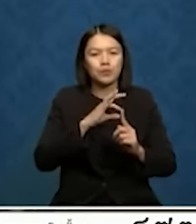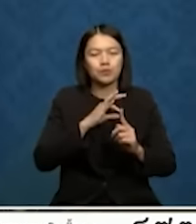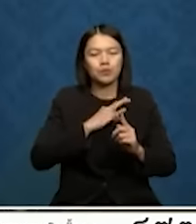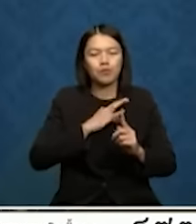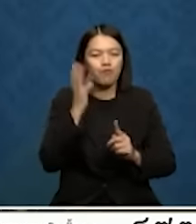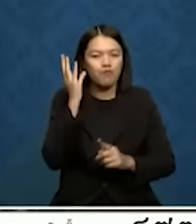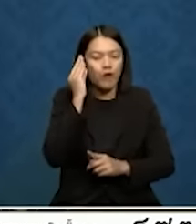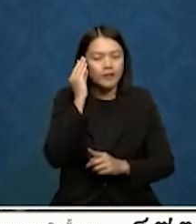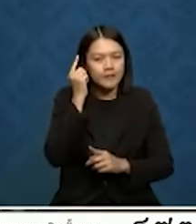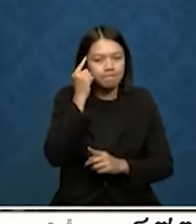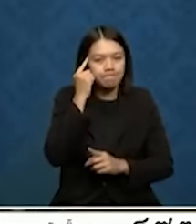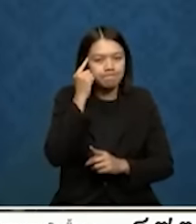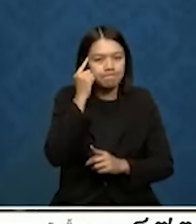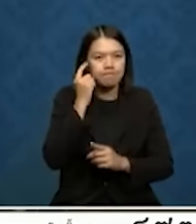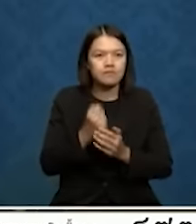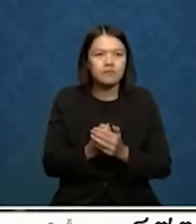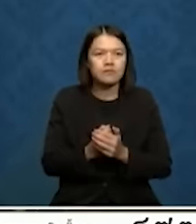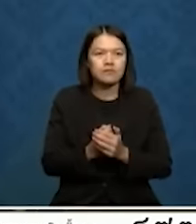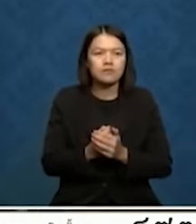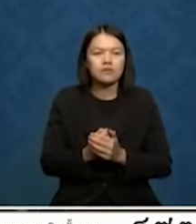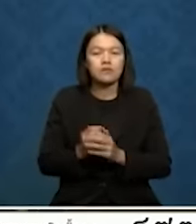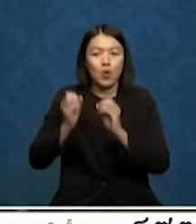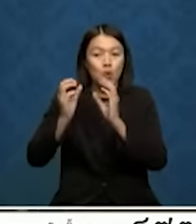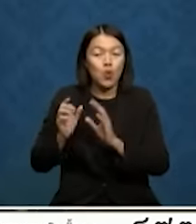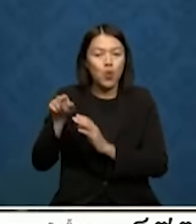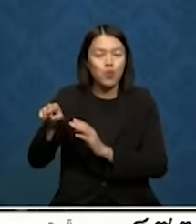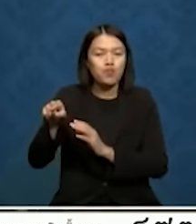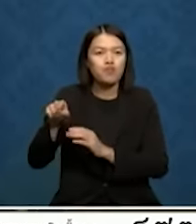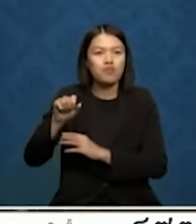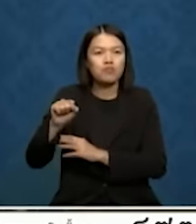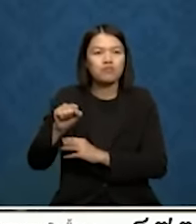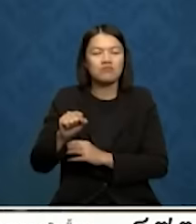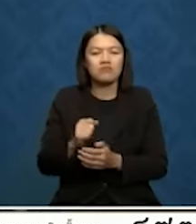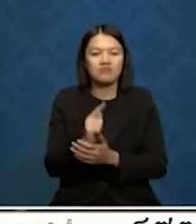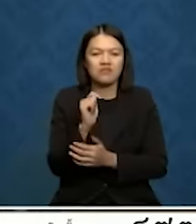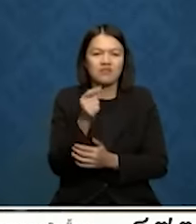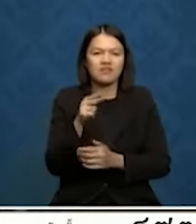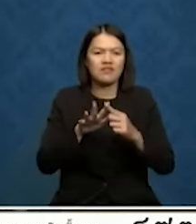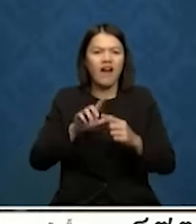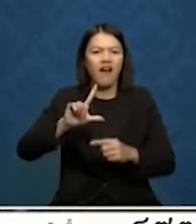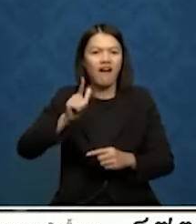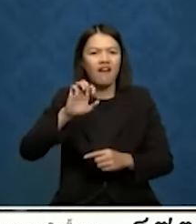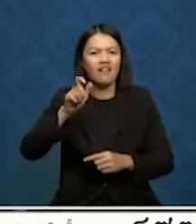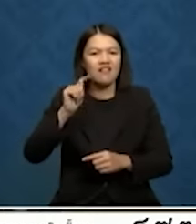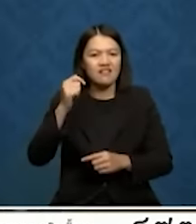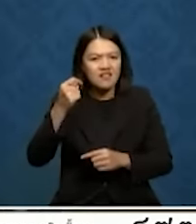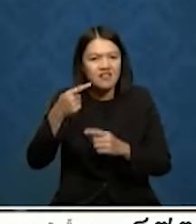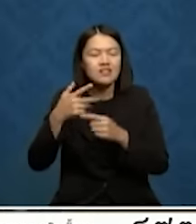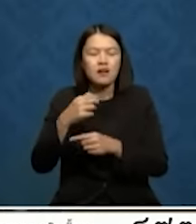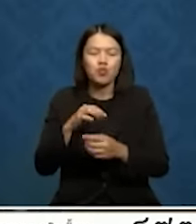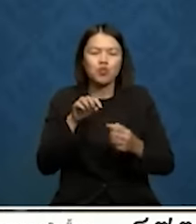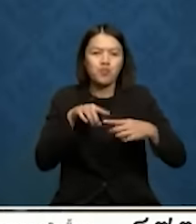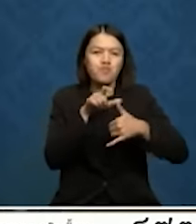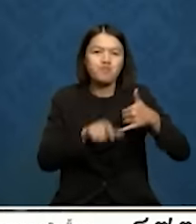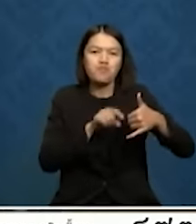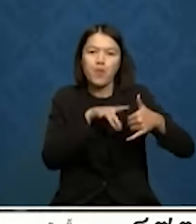ที่ผมเห็นคิดว่าท่านครูมานิชควรจะถอนเพราะคือคำว่าตะลึงเป็นคำที่ไม่เหมาะสมผมอยากให้ท่านประ